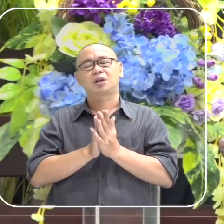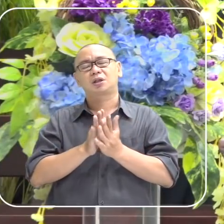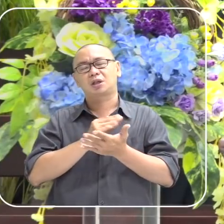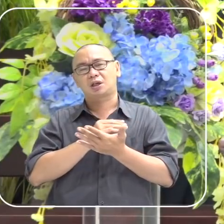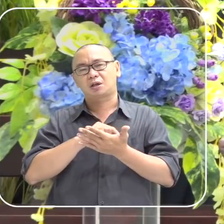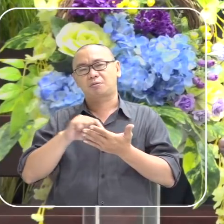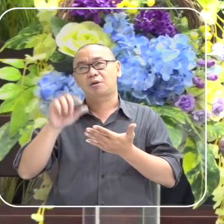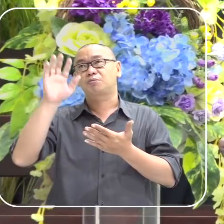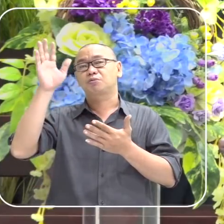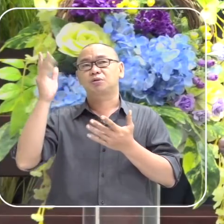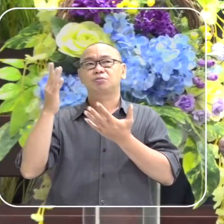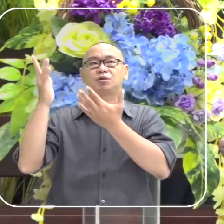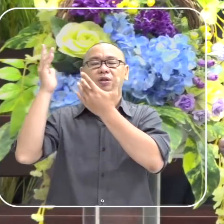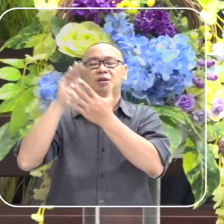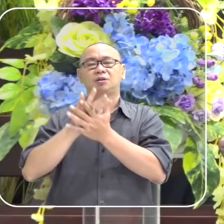nama-Mu dipermuliakan.